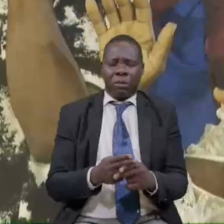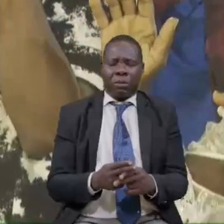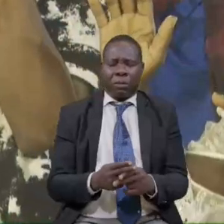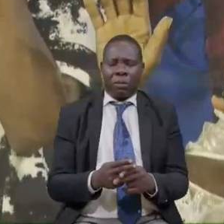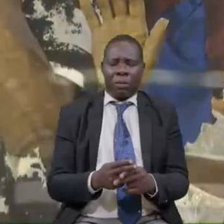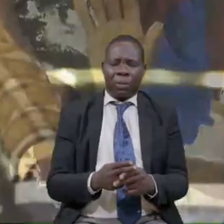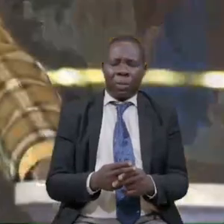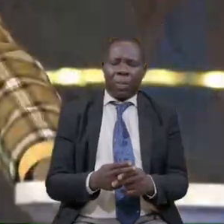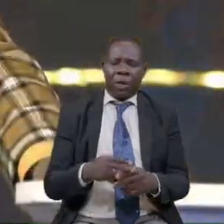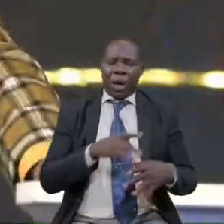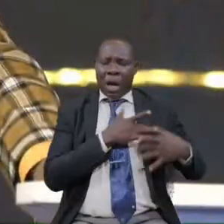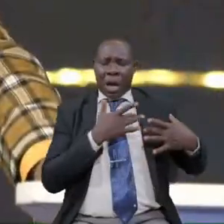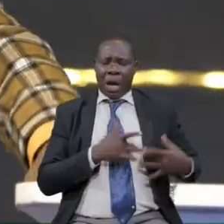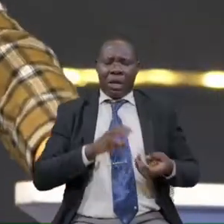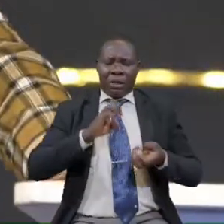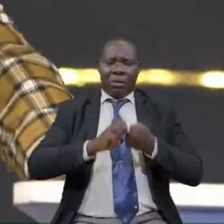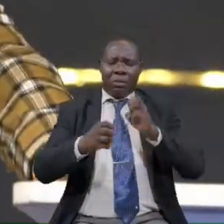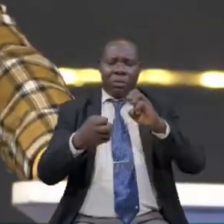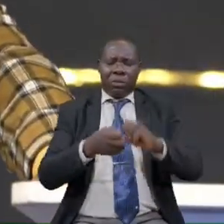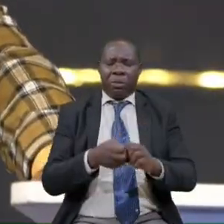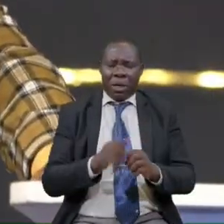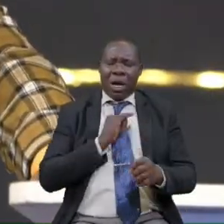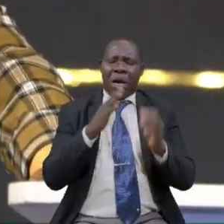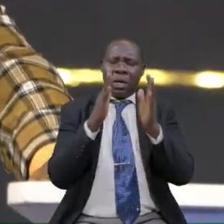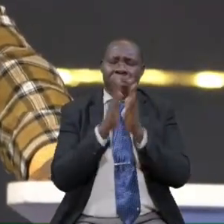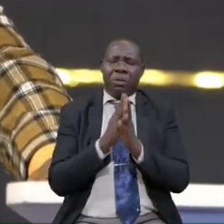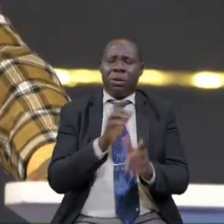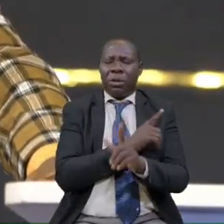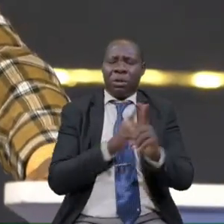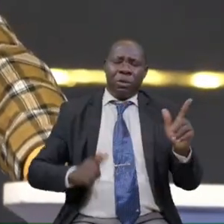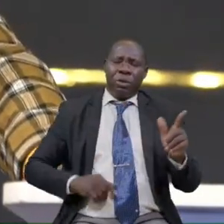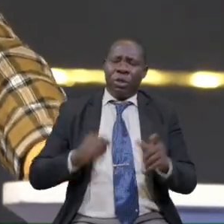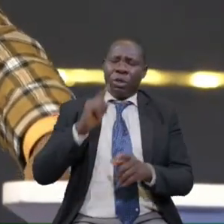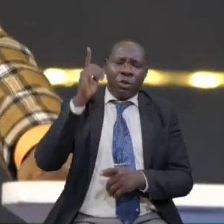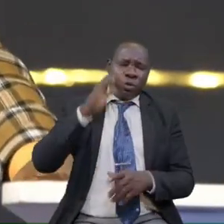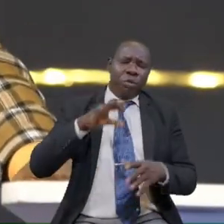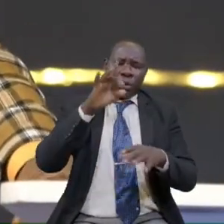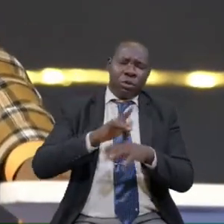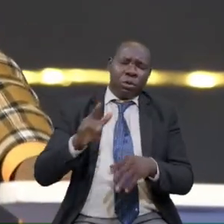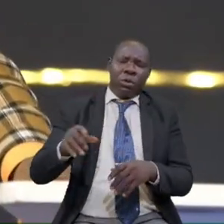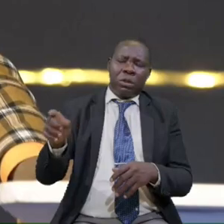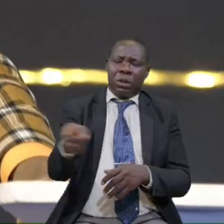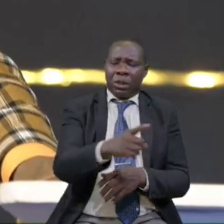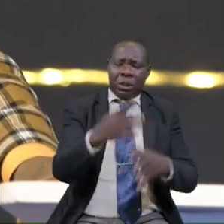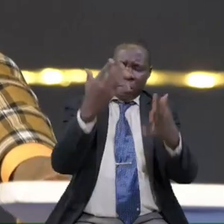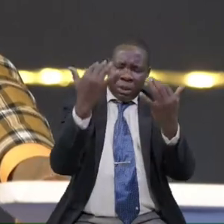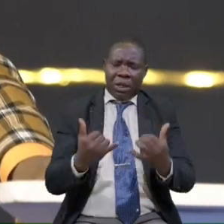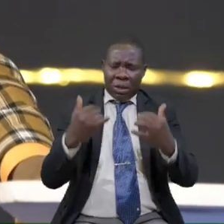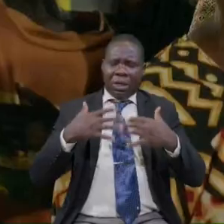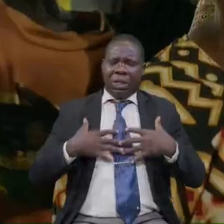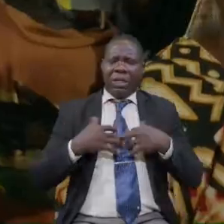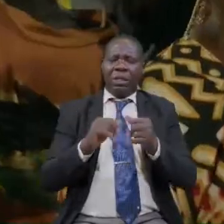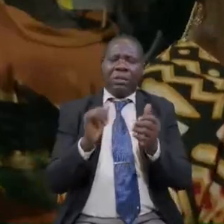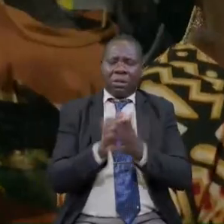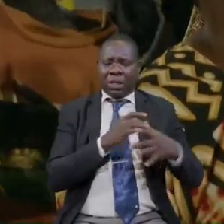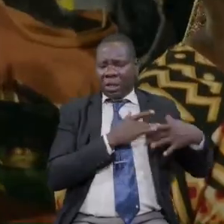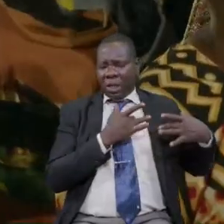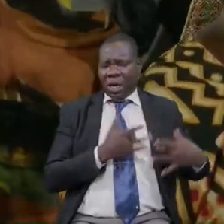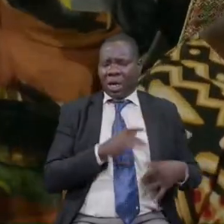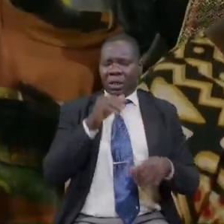Les problèmes cardiaques, je prie Seigneur que tu les touches maintenant. Guéris ce cœur au nom de